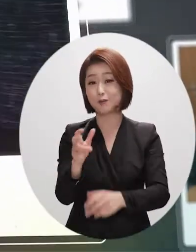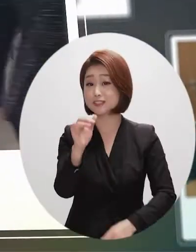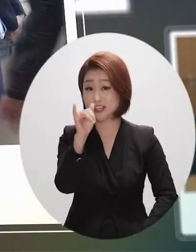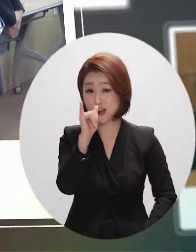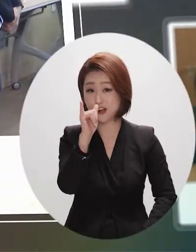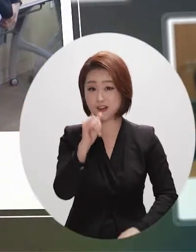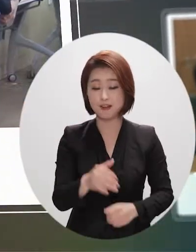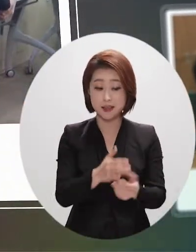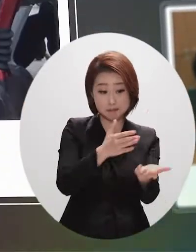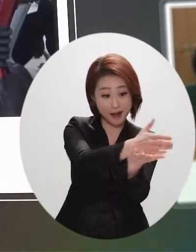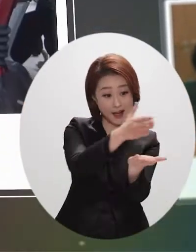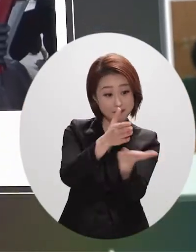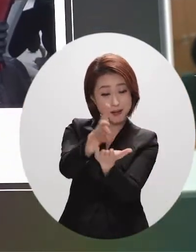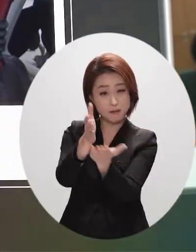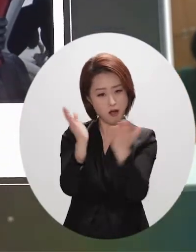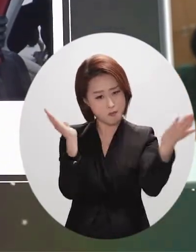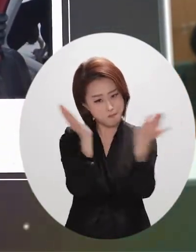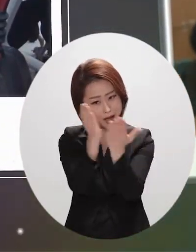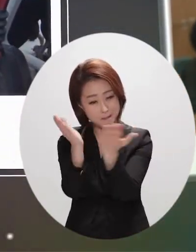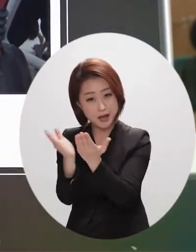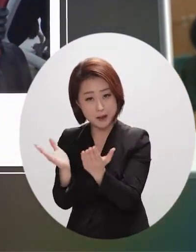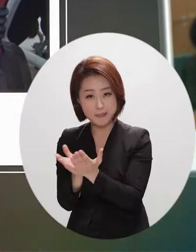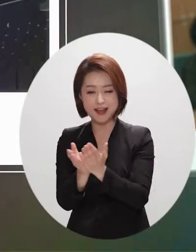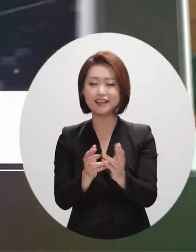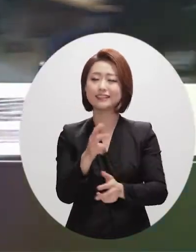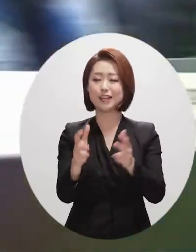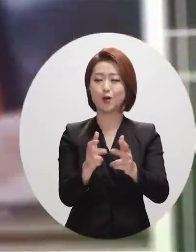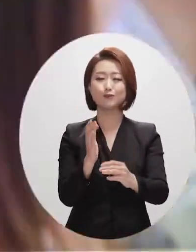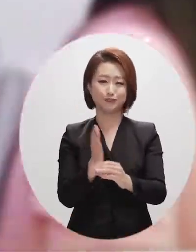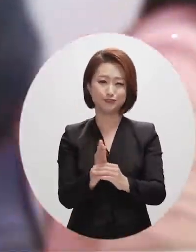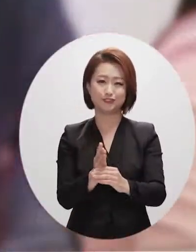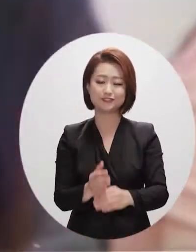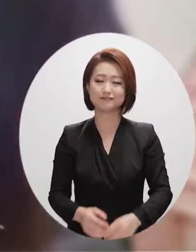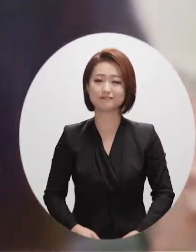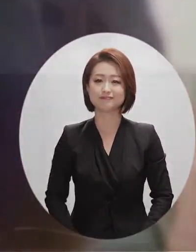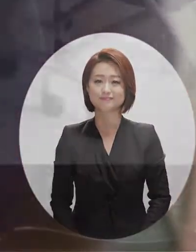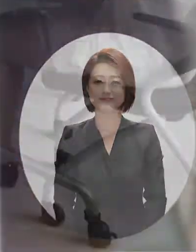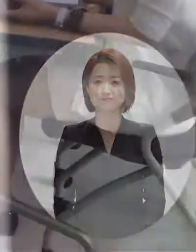지원사업 등 다양한 맞춤형 전문 서비스를 실시하고 있습니다